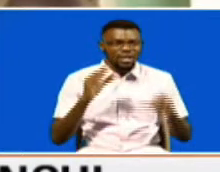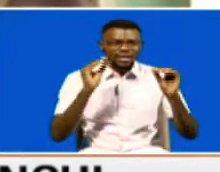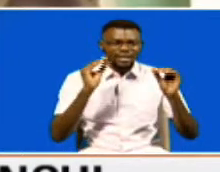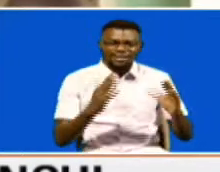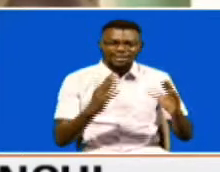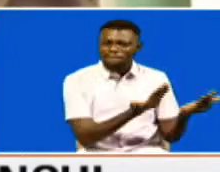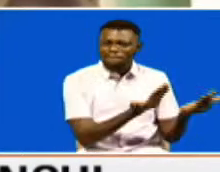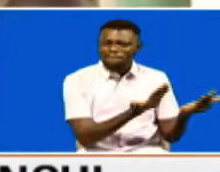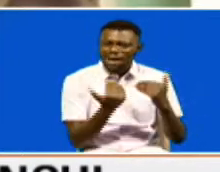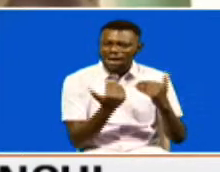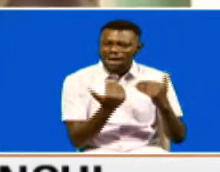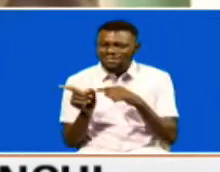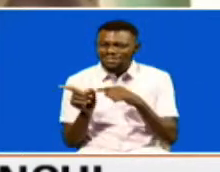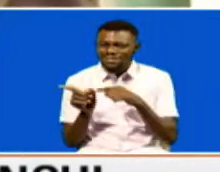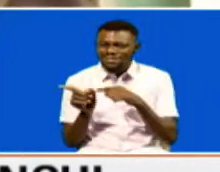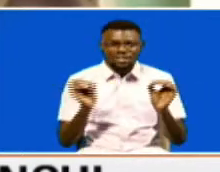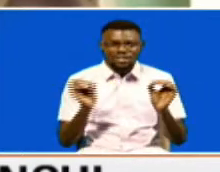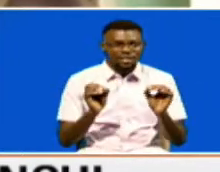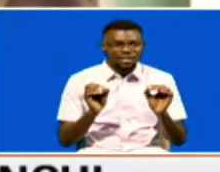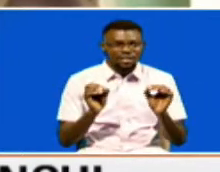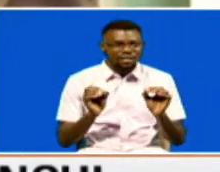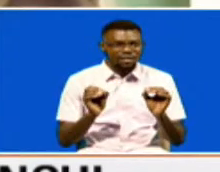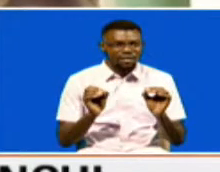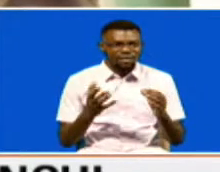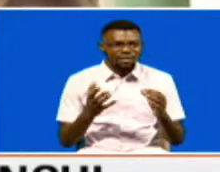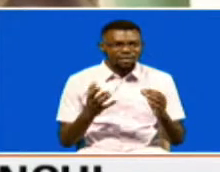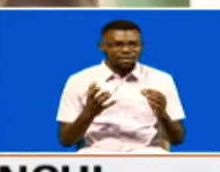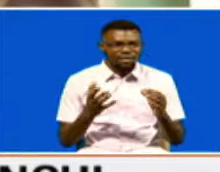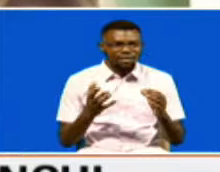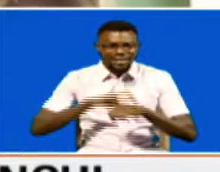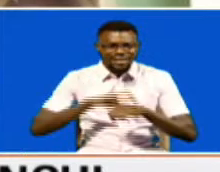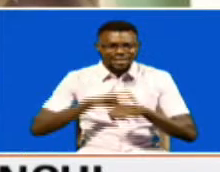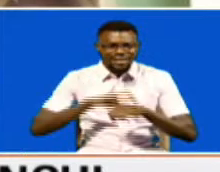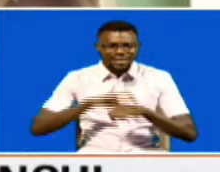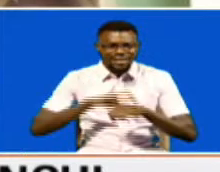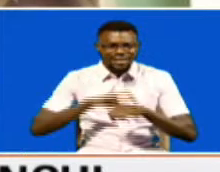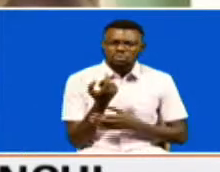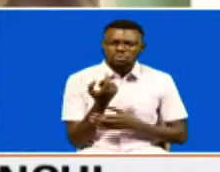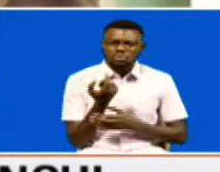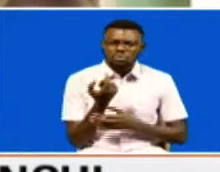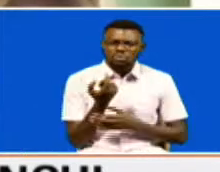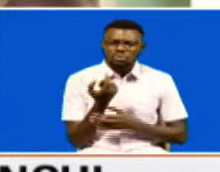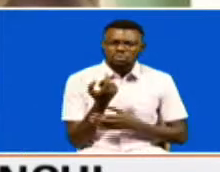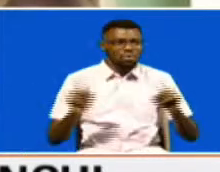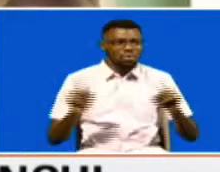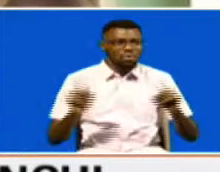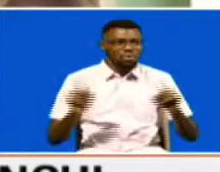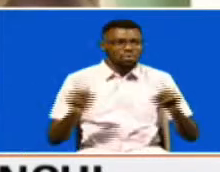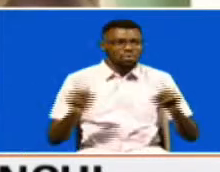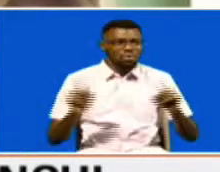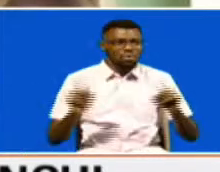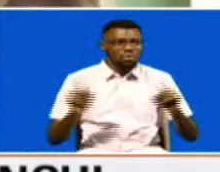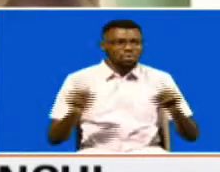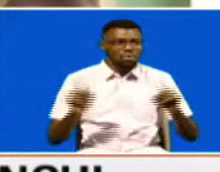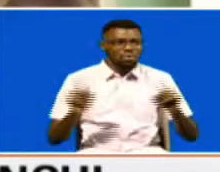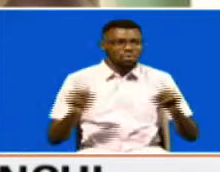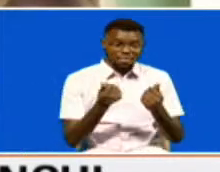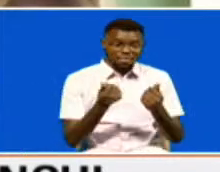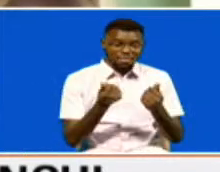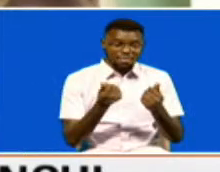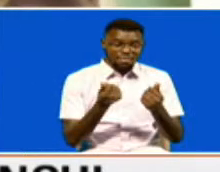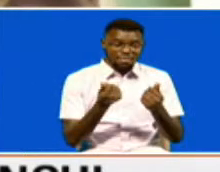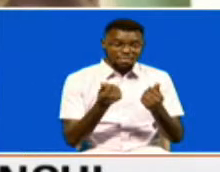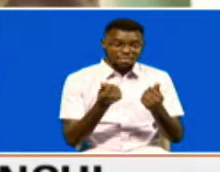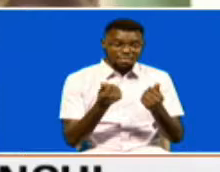sababu pesa alikuwa anapata hapa ni kidogo, lakini angepata pesa nyingi naamini angekaa tu na sisi afunze watoto